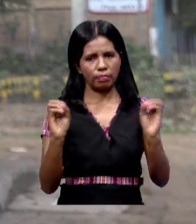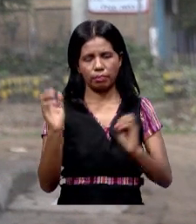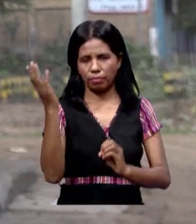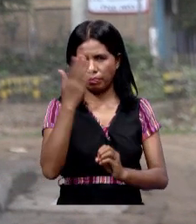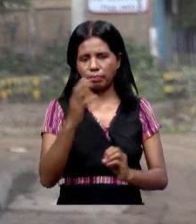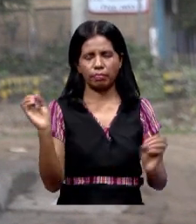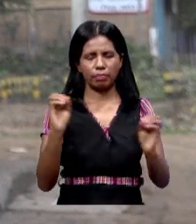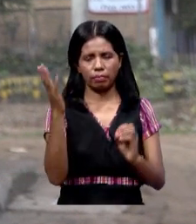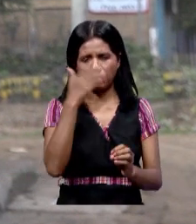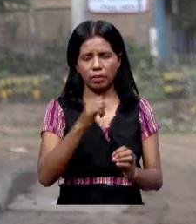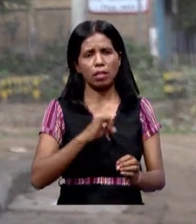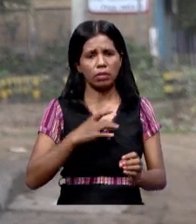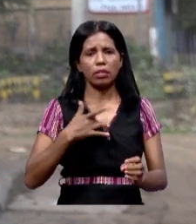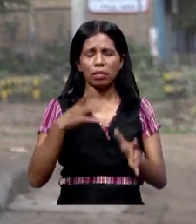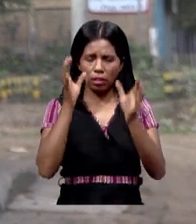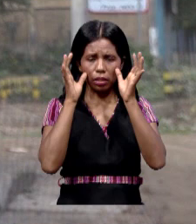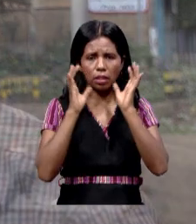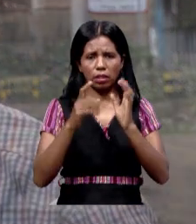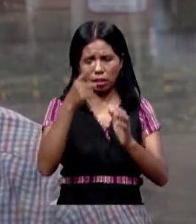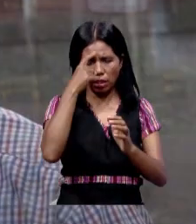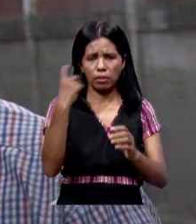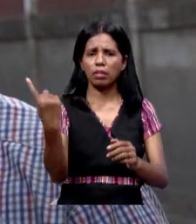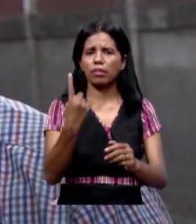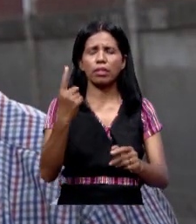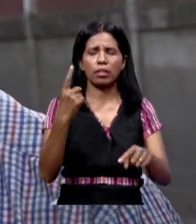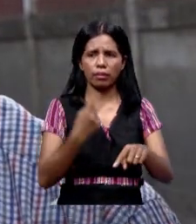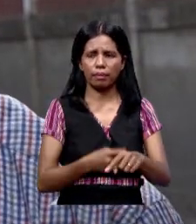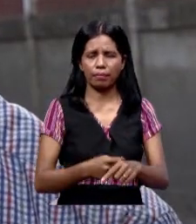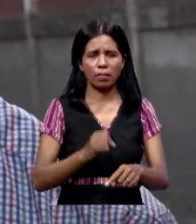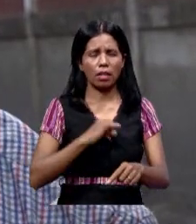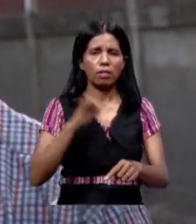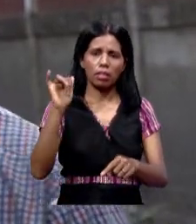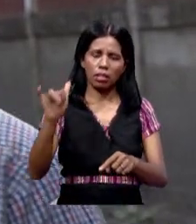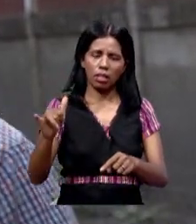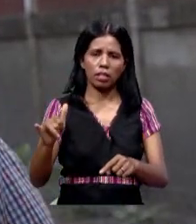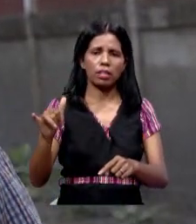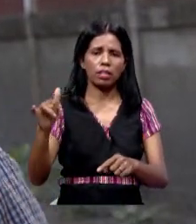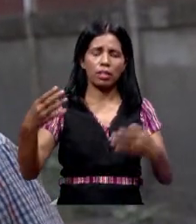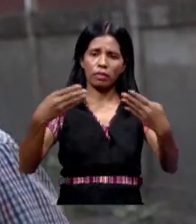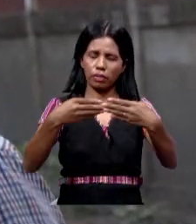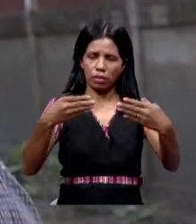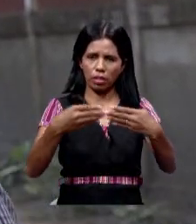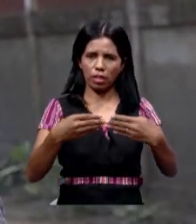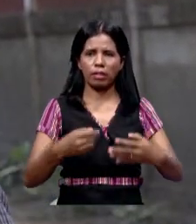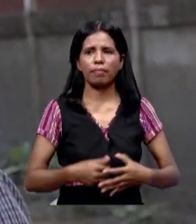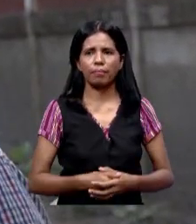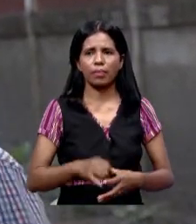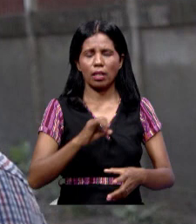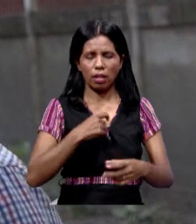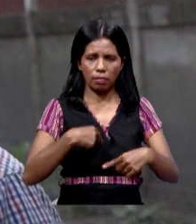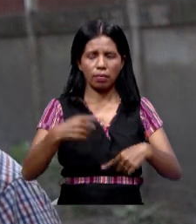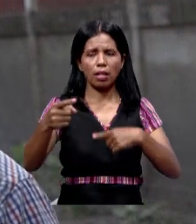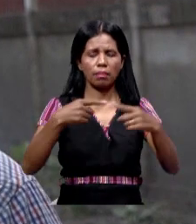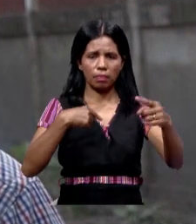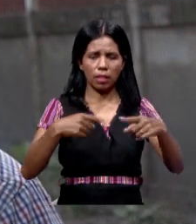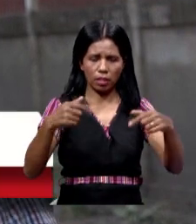Tristi, tama sira mak tingkin mena pat. Au hela yo frontera. Es au sempre ba mai ia kumpanya